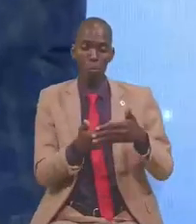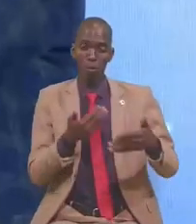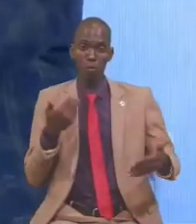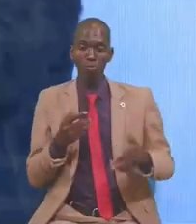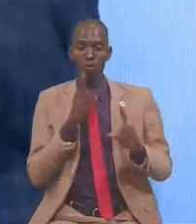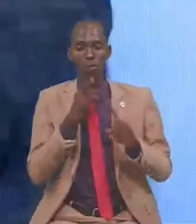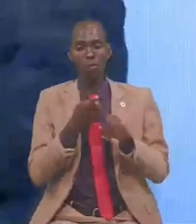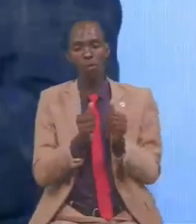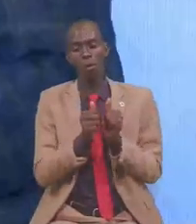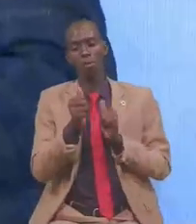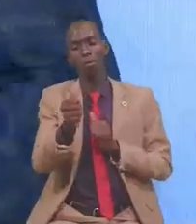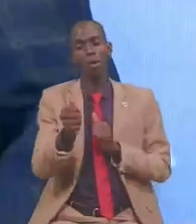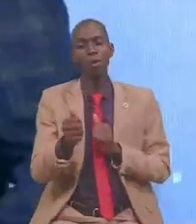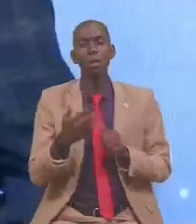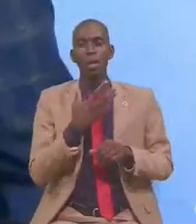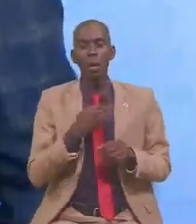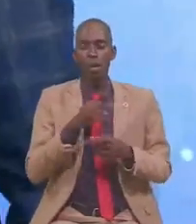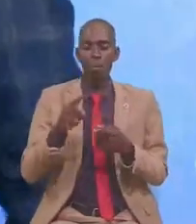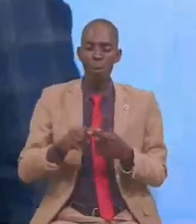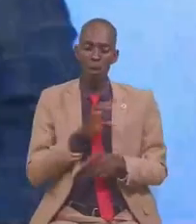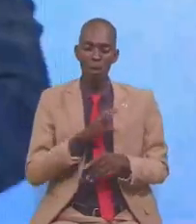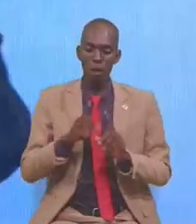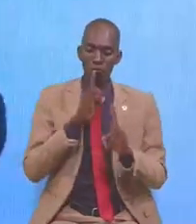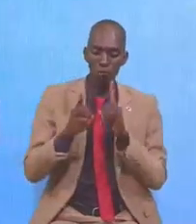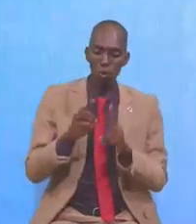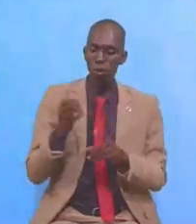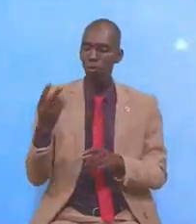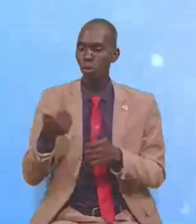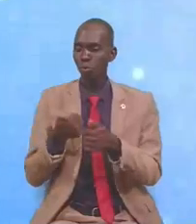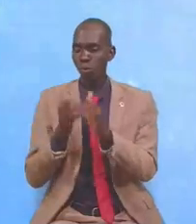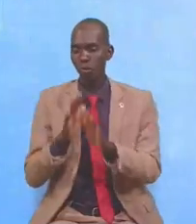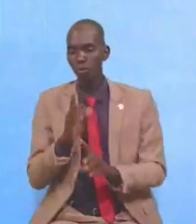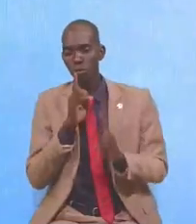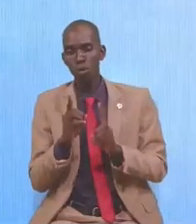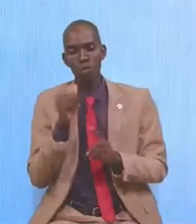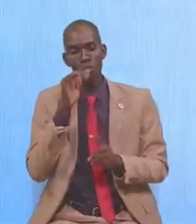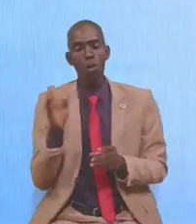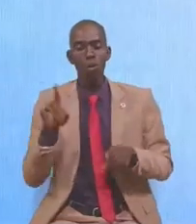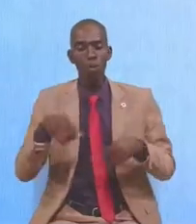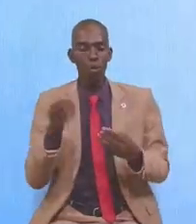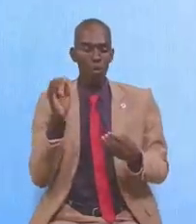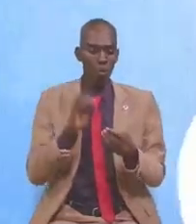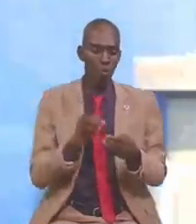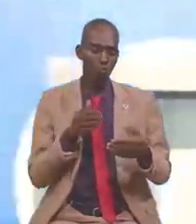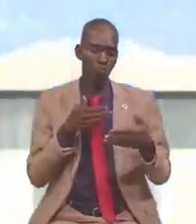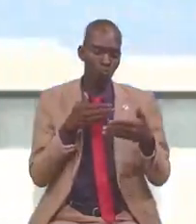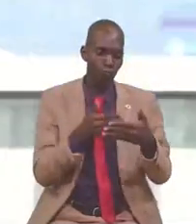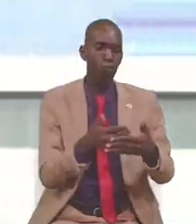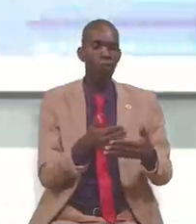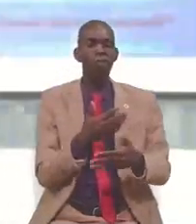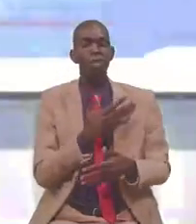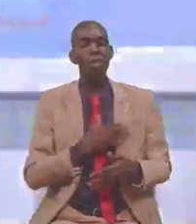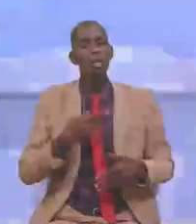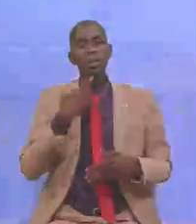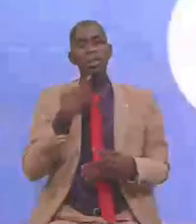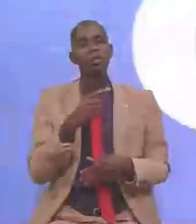a parlé et les disciples ont parlé, elle s'est approchée. Et puis elle a dit, Seigneur,